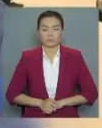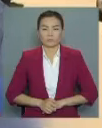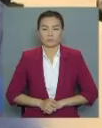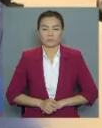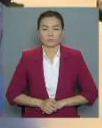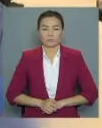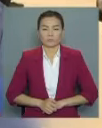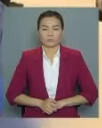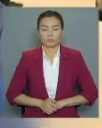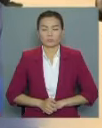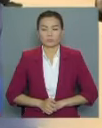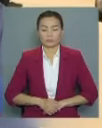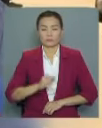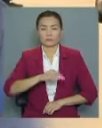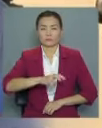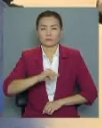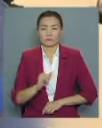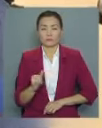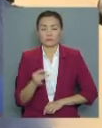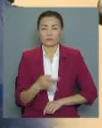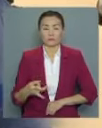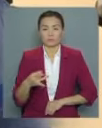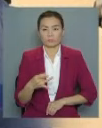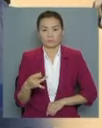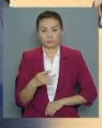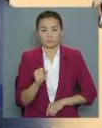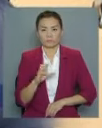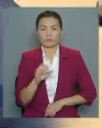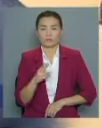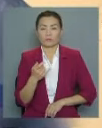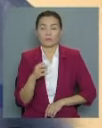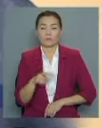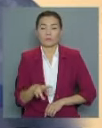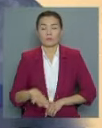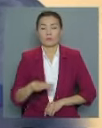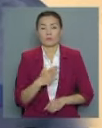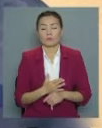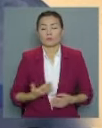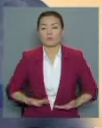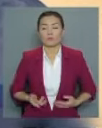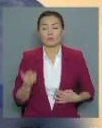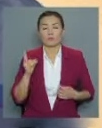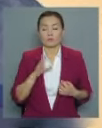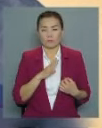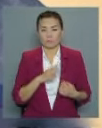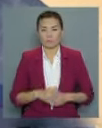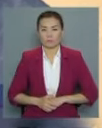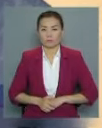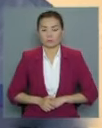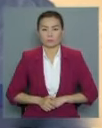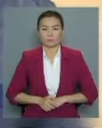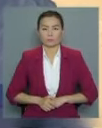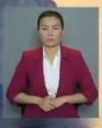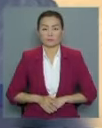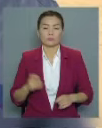Мен қазір отырып тұрған жерім Атырау облысы Жолай ауданы Қосшалсидік округ жерінде тұрмыз. Бұл жерде кезінде